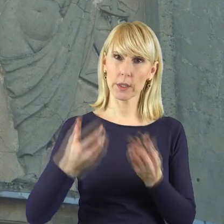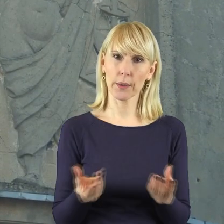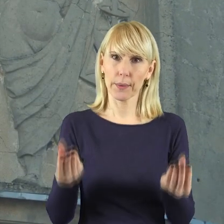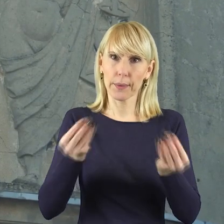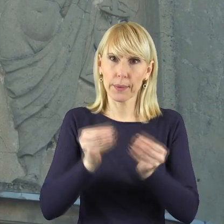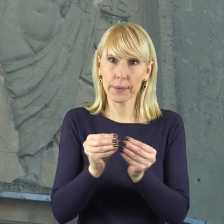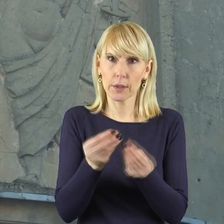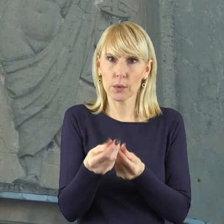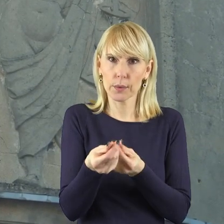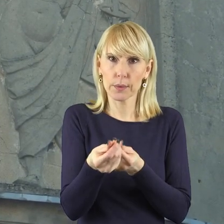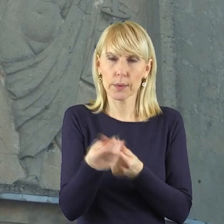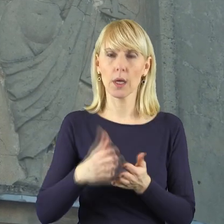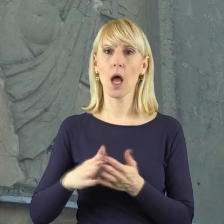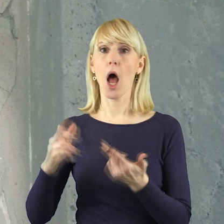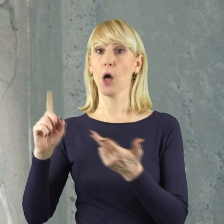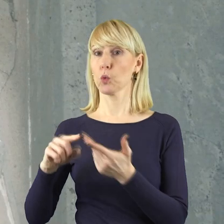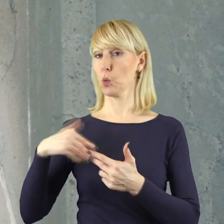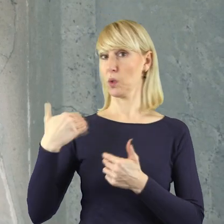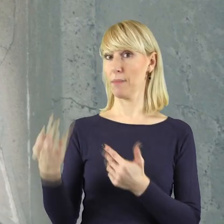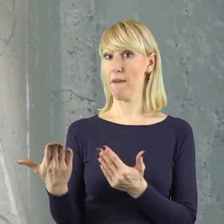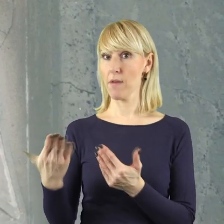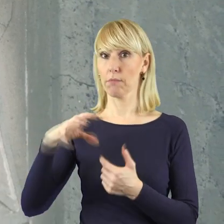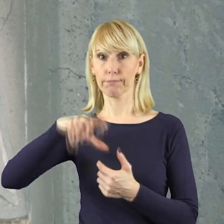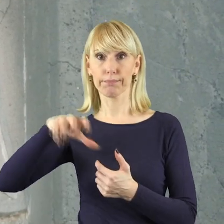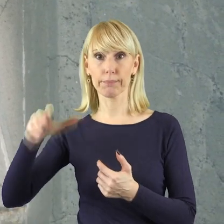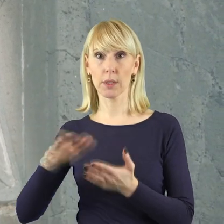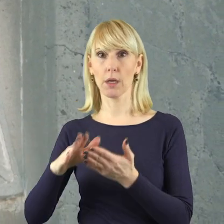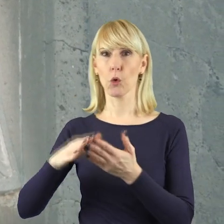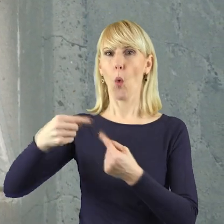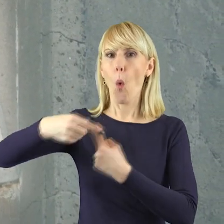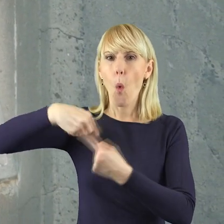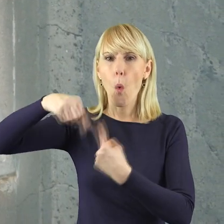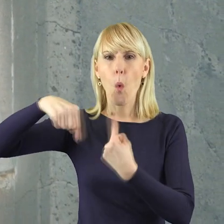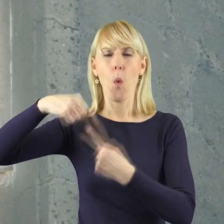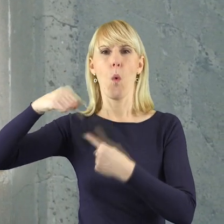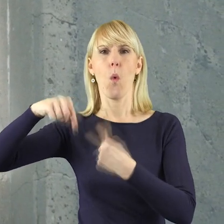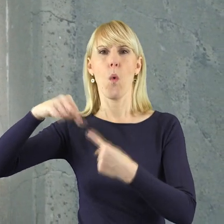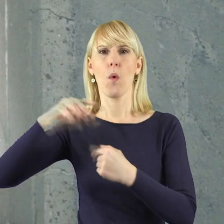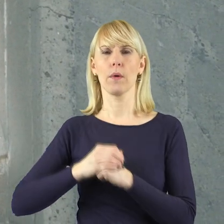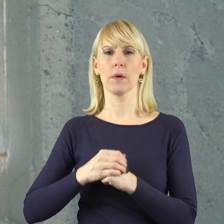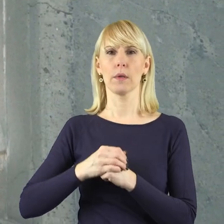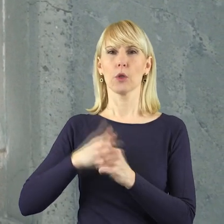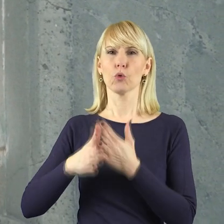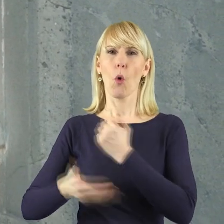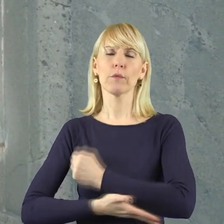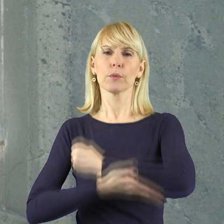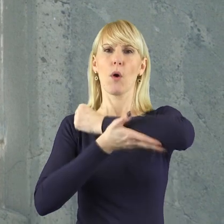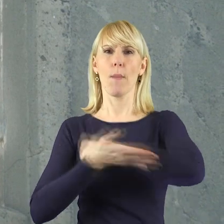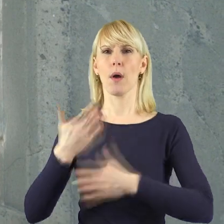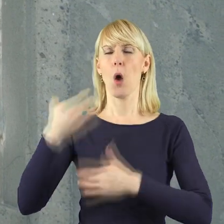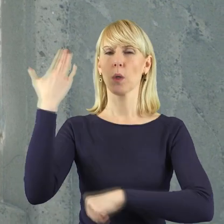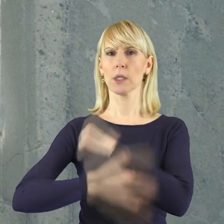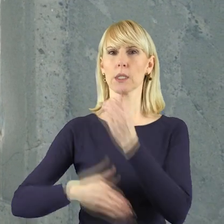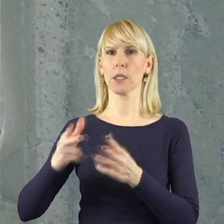się przędzę. Z prawej zaś strony widać prawdopodobnie skręcarkę, która wspomagała ostatni etap procesu